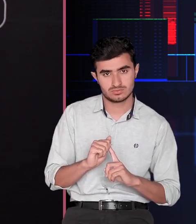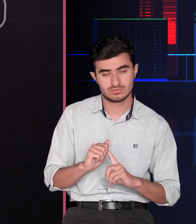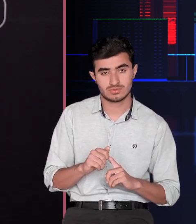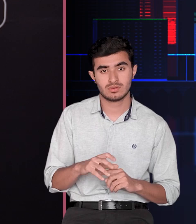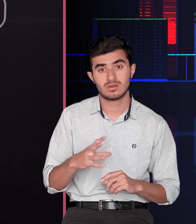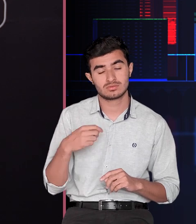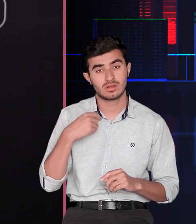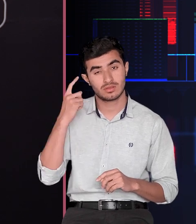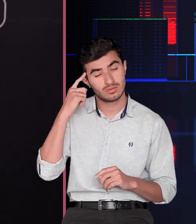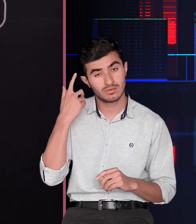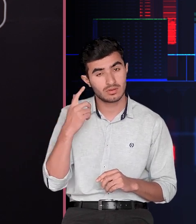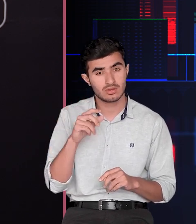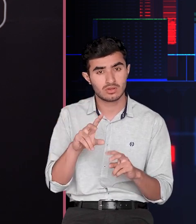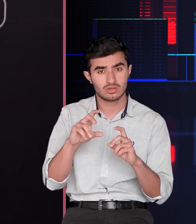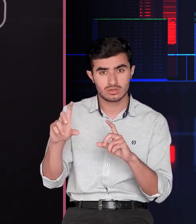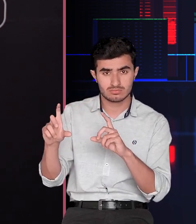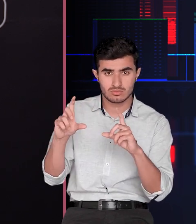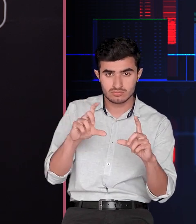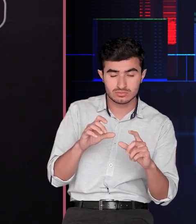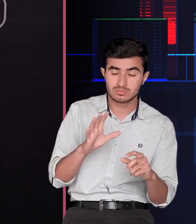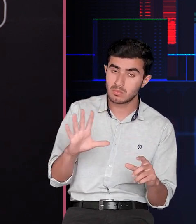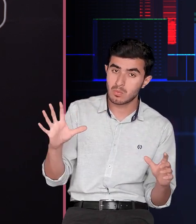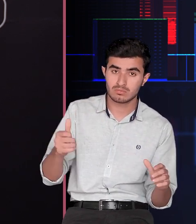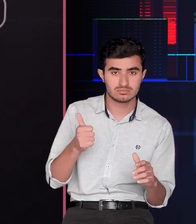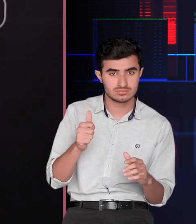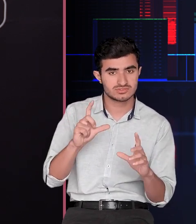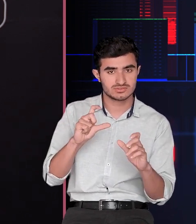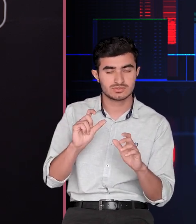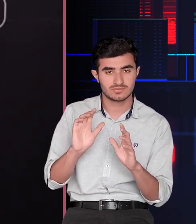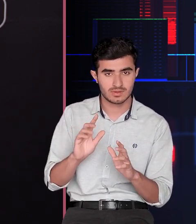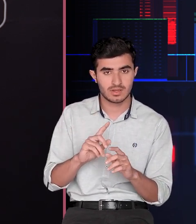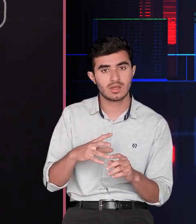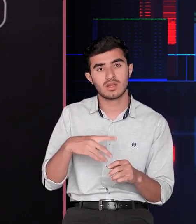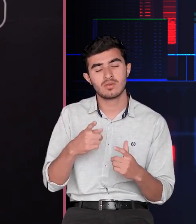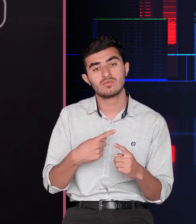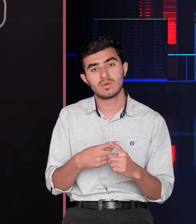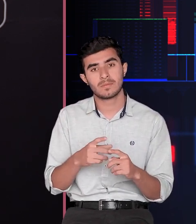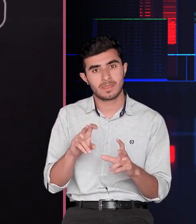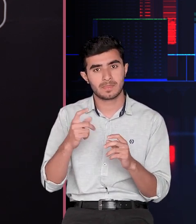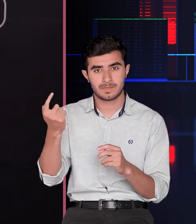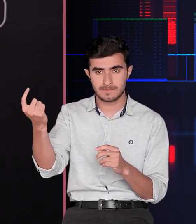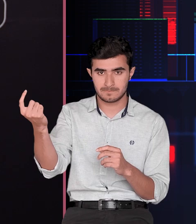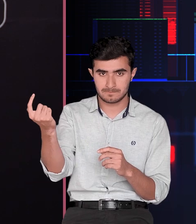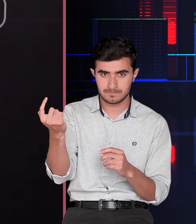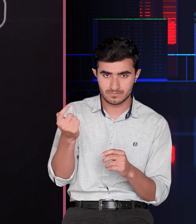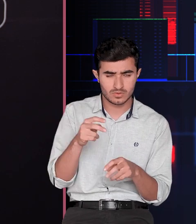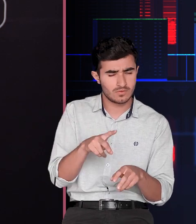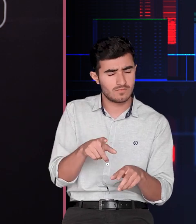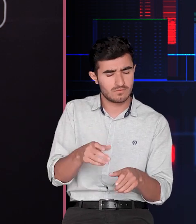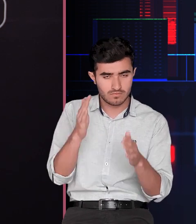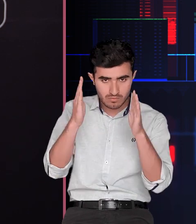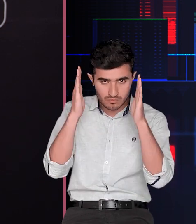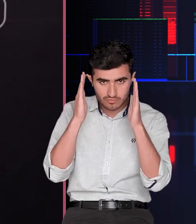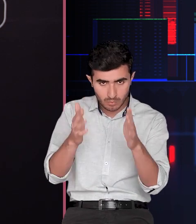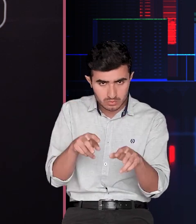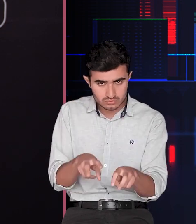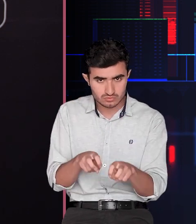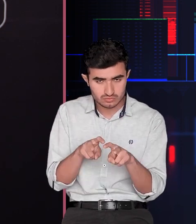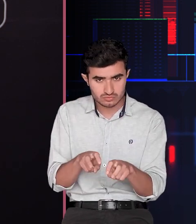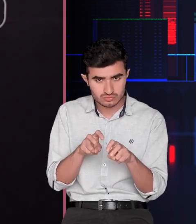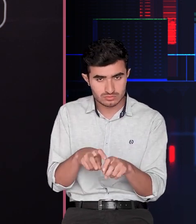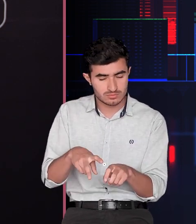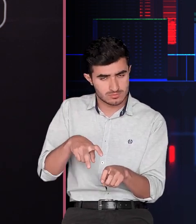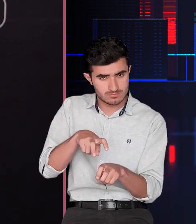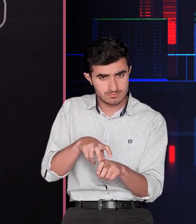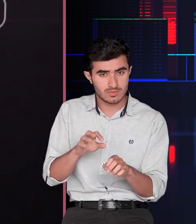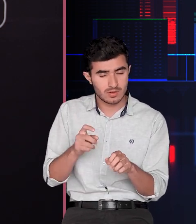जब राइडर पेग के ऊपर आता है और वो पूरा फोकस्ड होता है, घोड़ा अपने पूरे पीक पे होती है, उसकी स्पीड भी, और मतलब